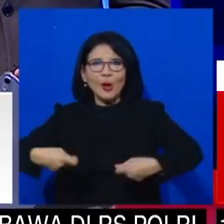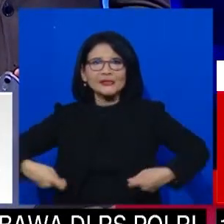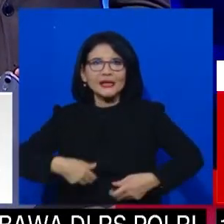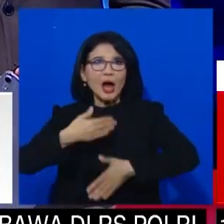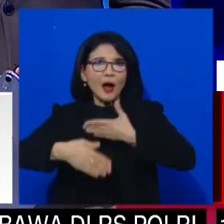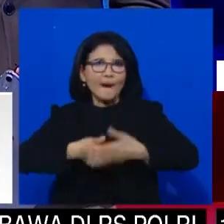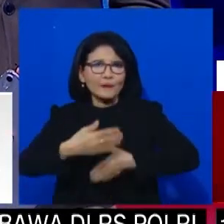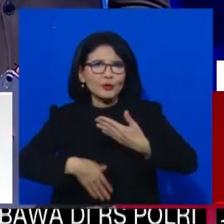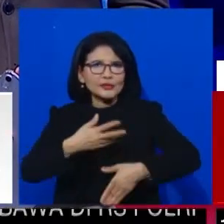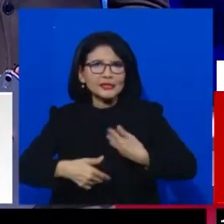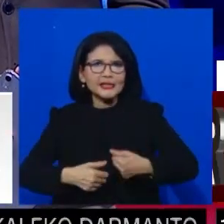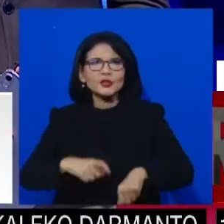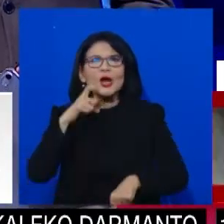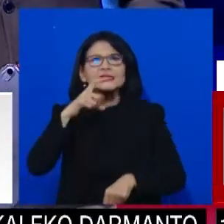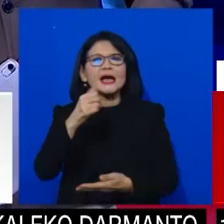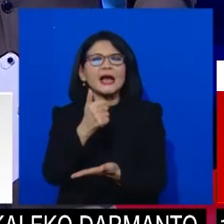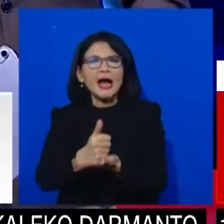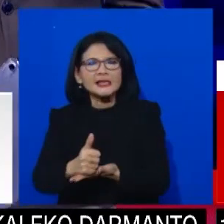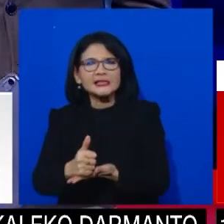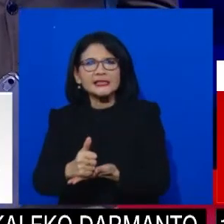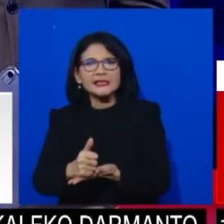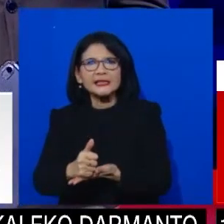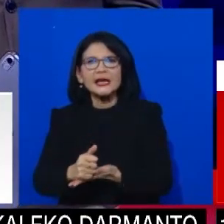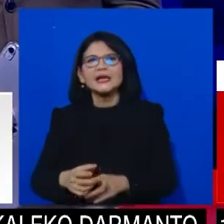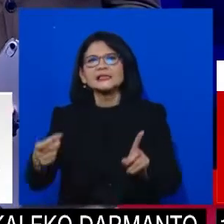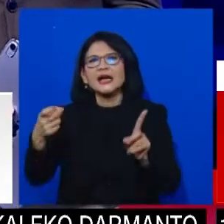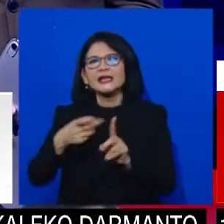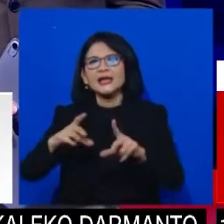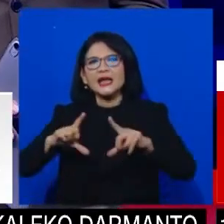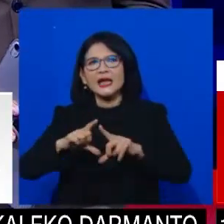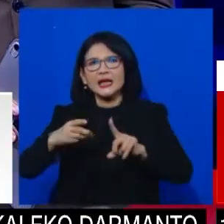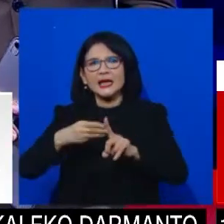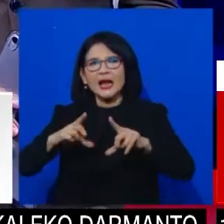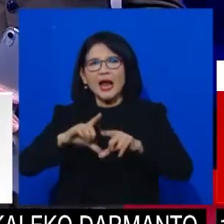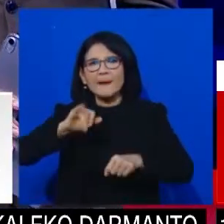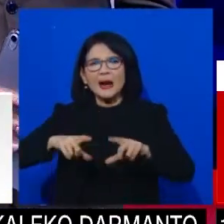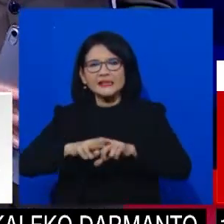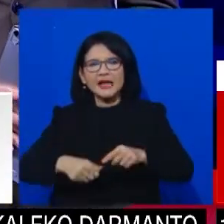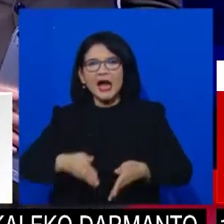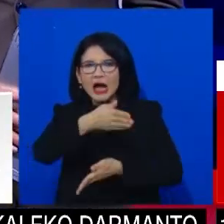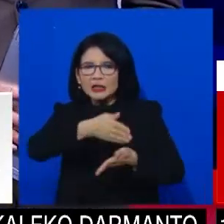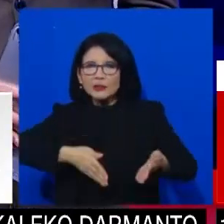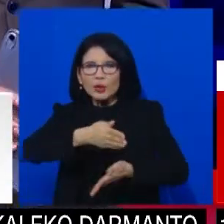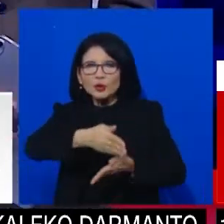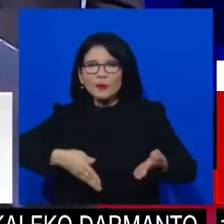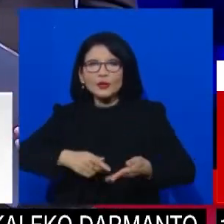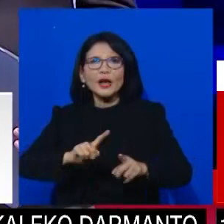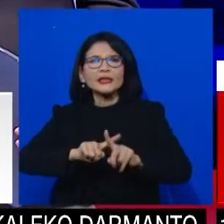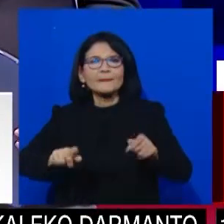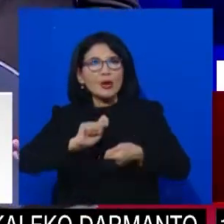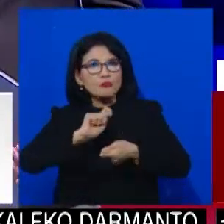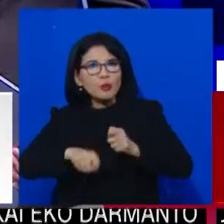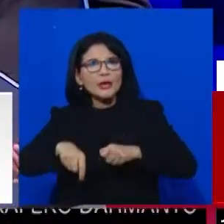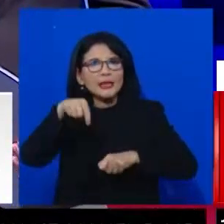masih menggunakan cara tradisional, mulai dari pemotongan baja hingga proses pembentukan wajan buatan warga Kampung Cibadak, ini